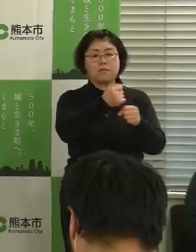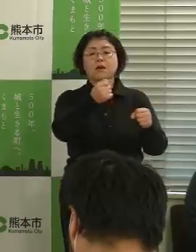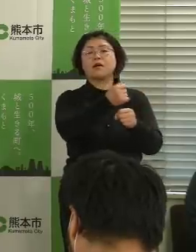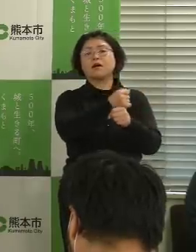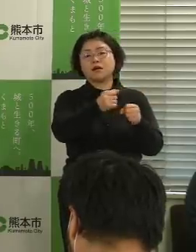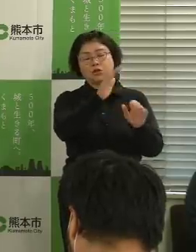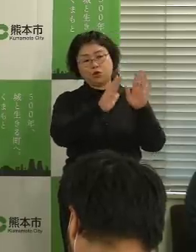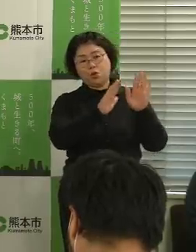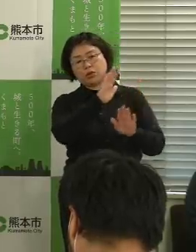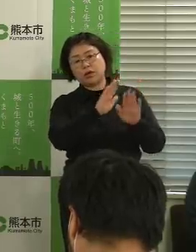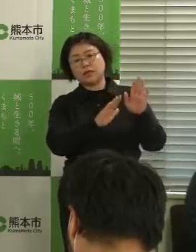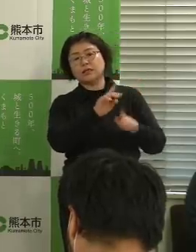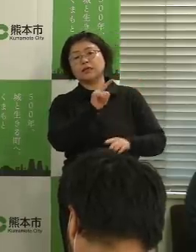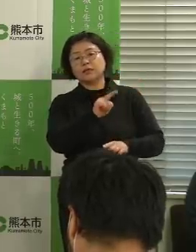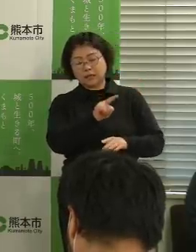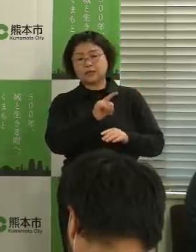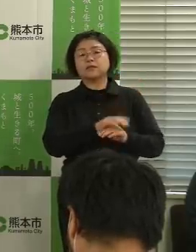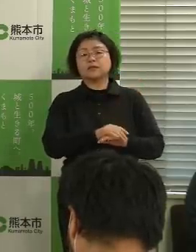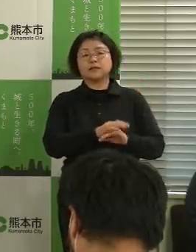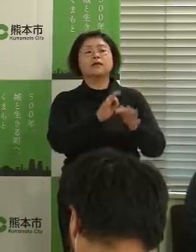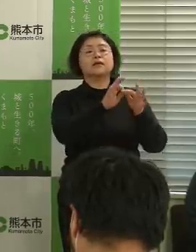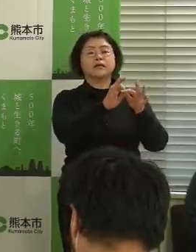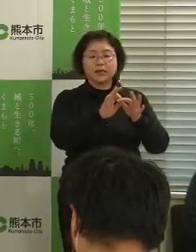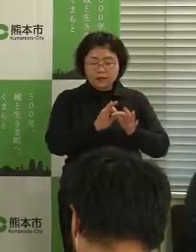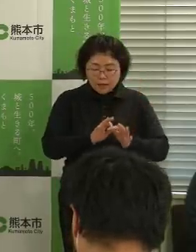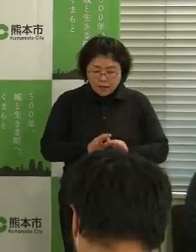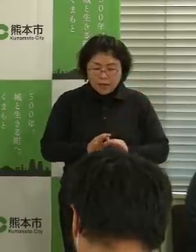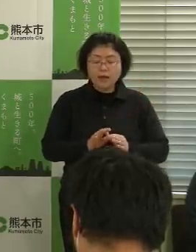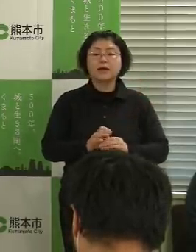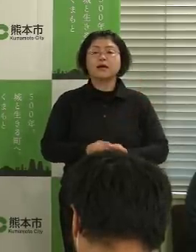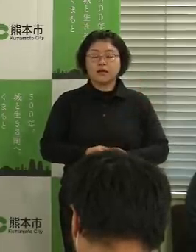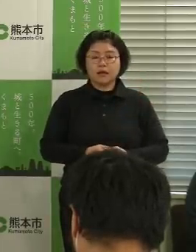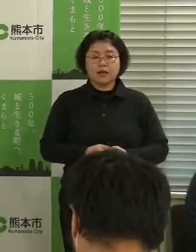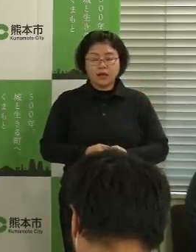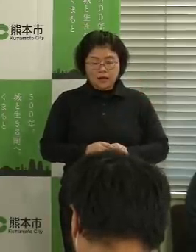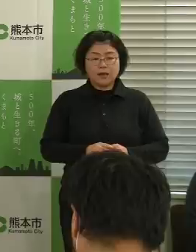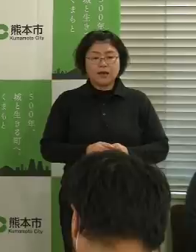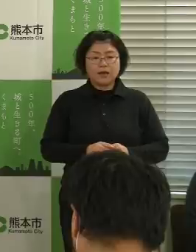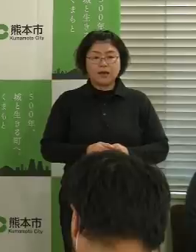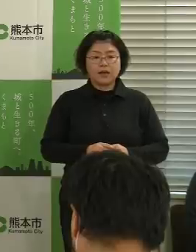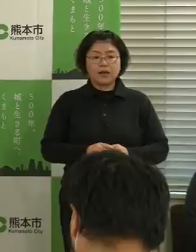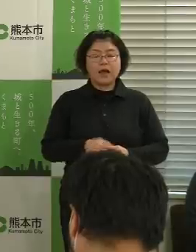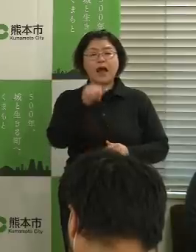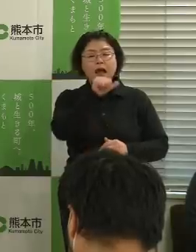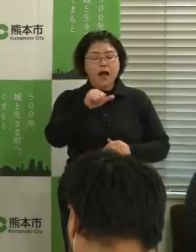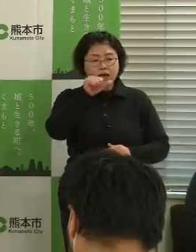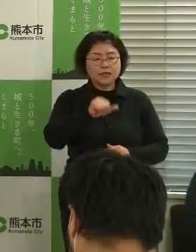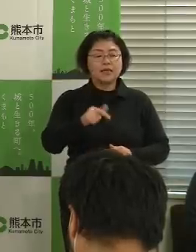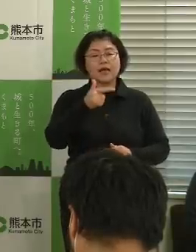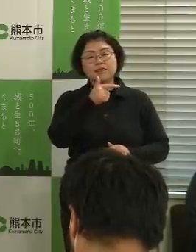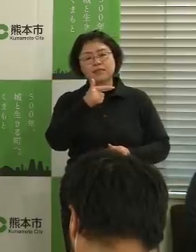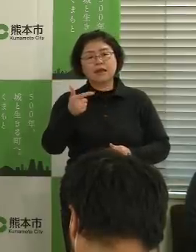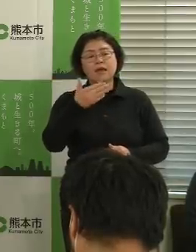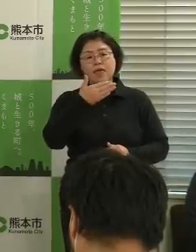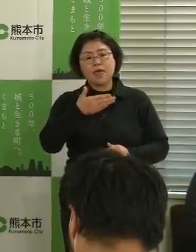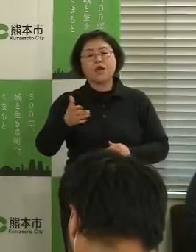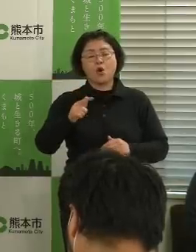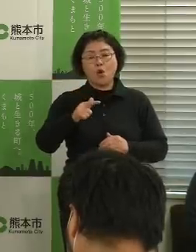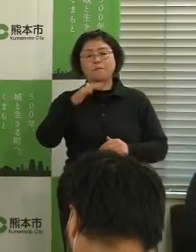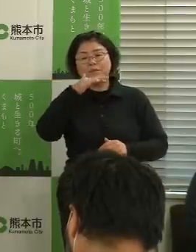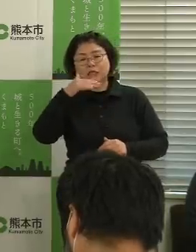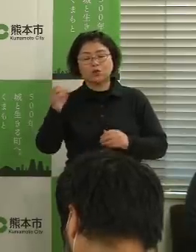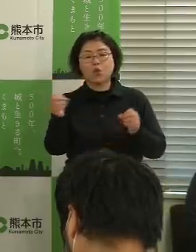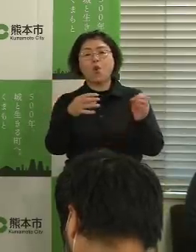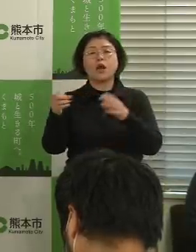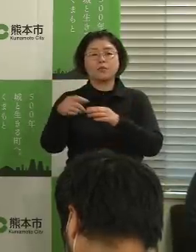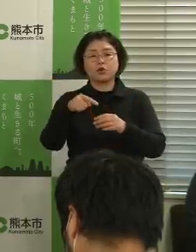にあります。このような状況を踏まえ、共催者でありますアジア太平洋水フォーラム